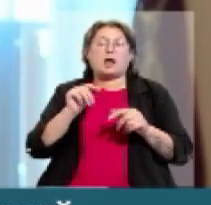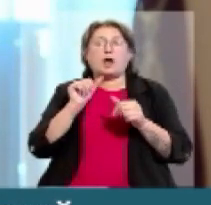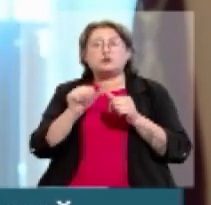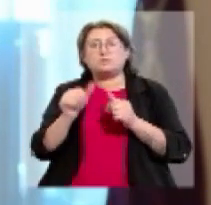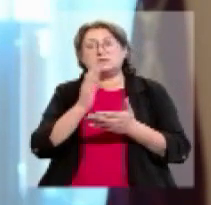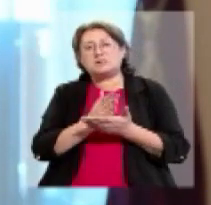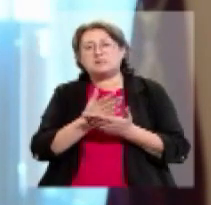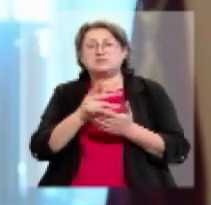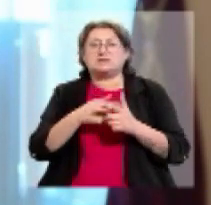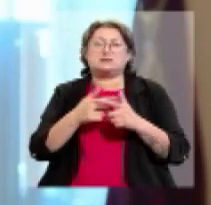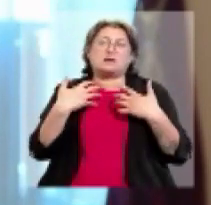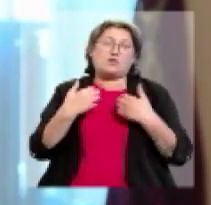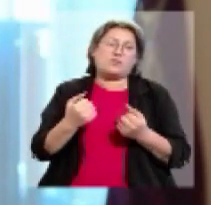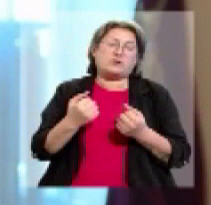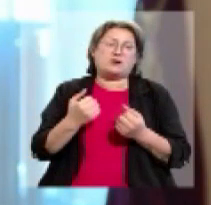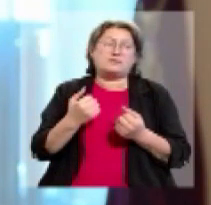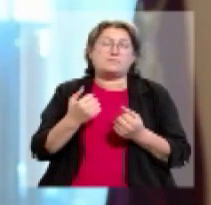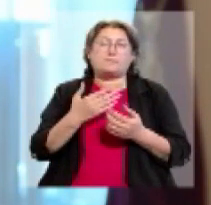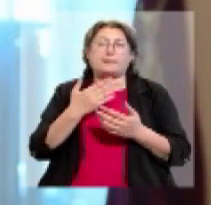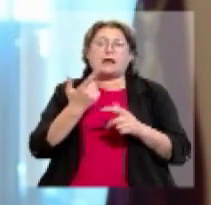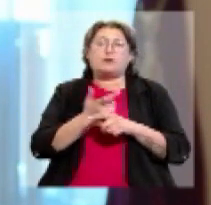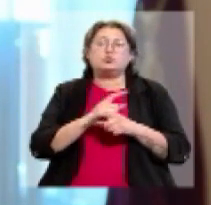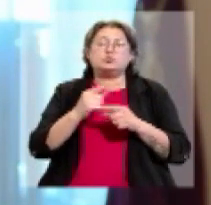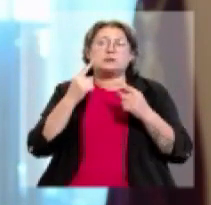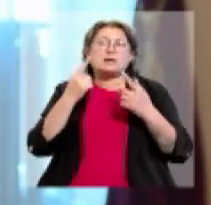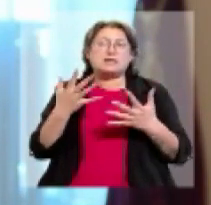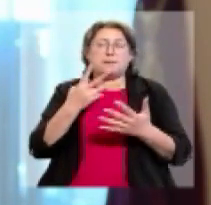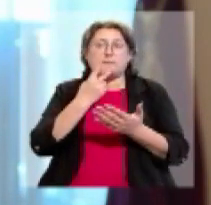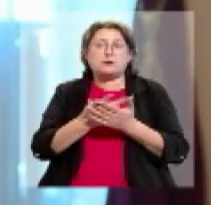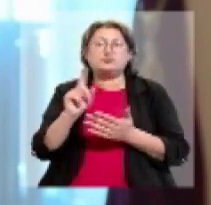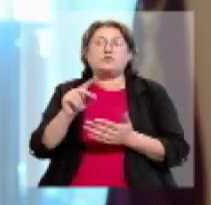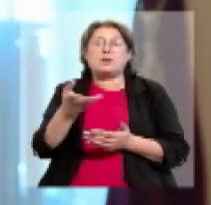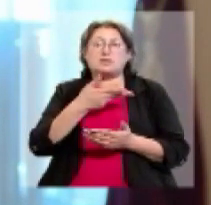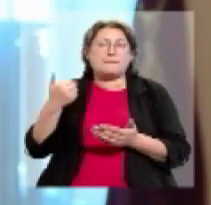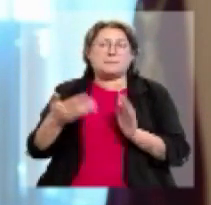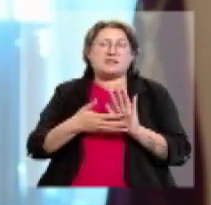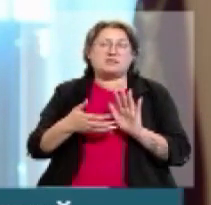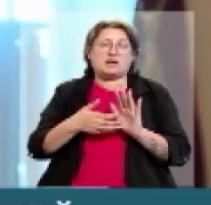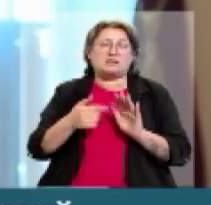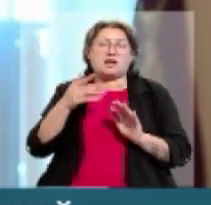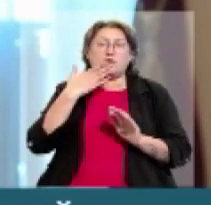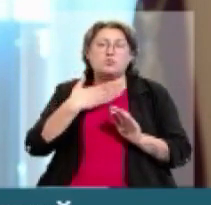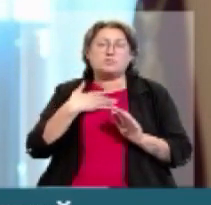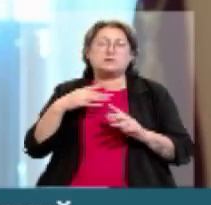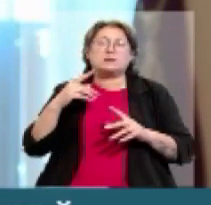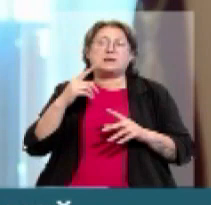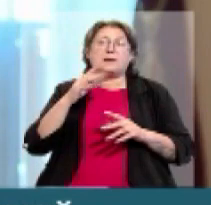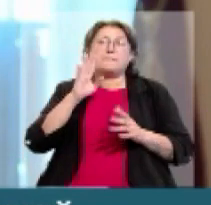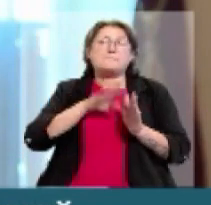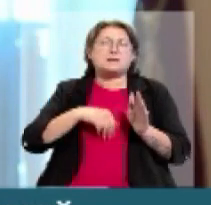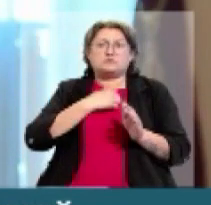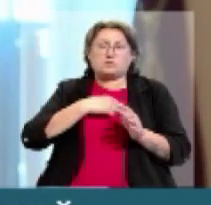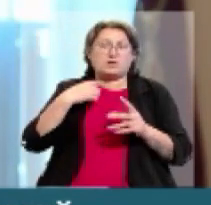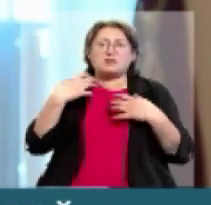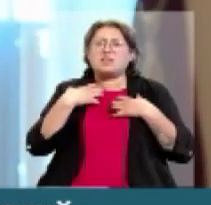особенности у них есть ли в здоровье или нет, очень четко показывают, чего нам не хватает. Они любят бескорыстно, им